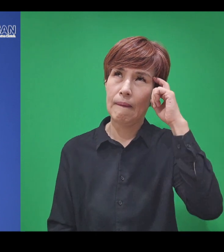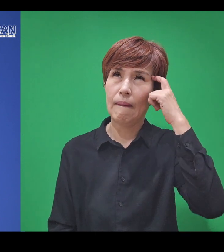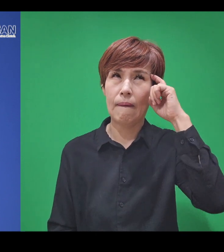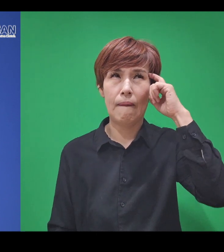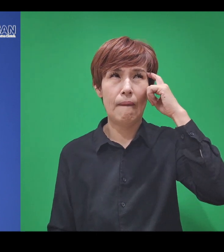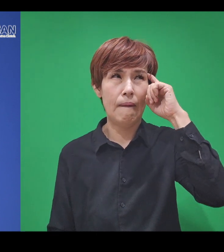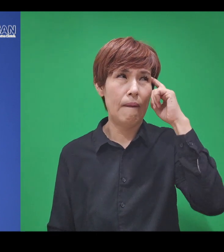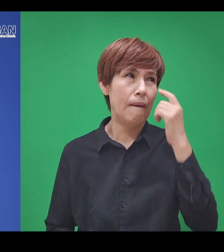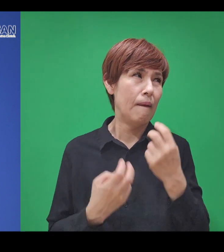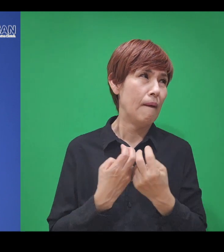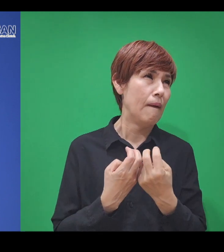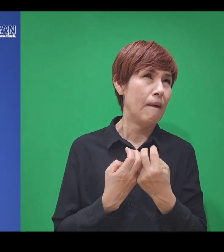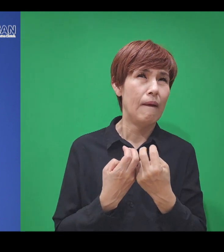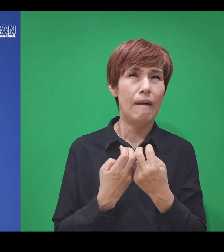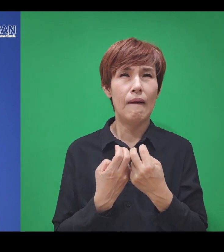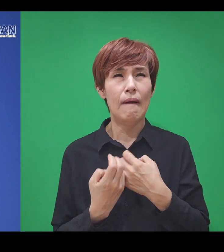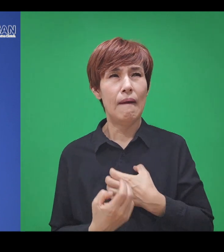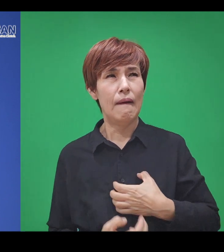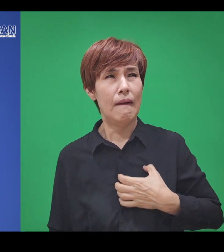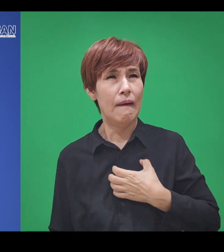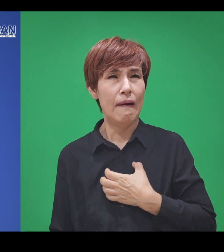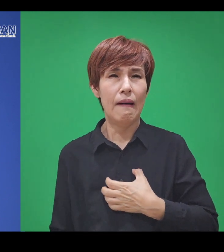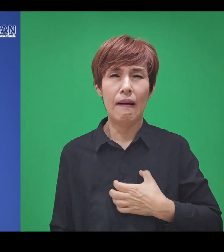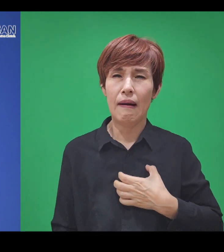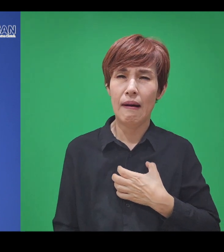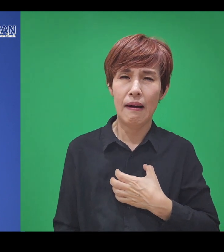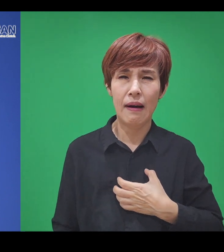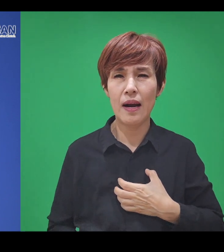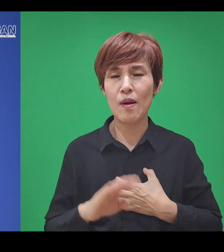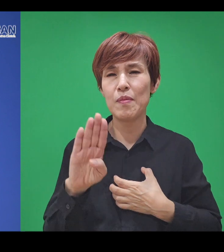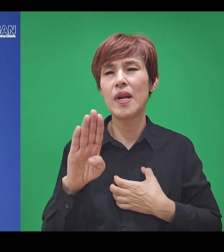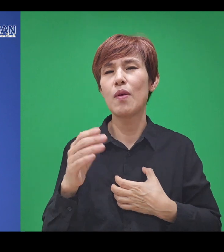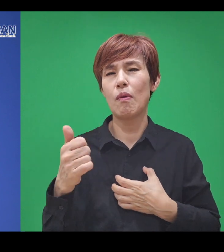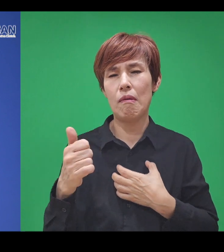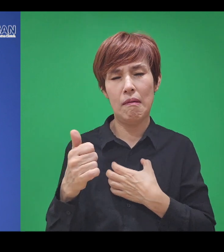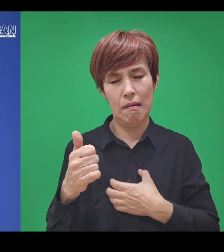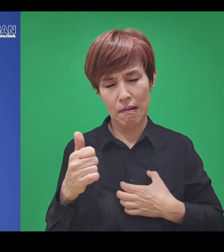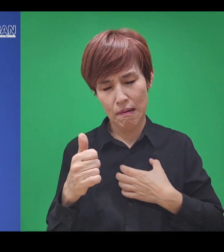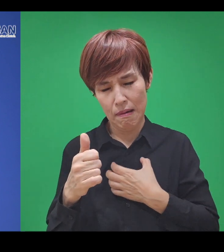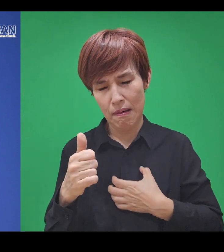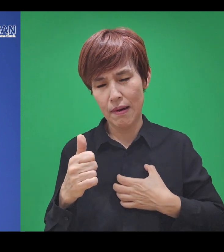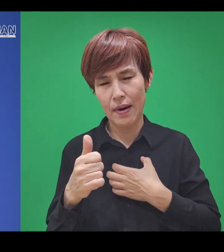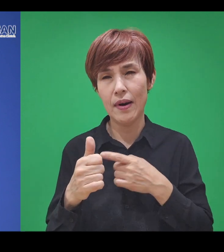이러지도 저러지도 못하는 두려움이 그의 마음에 막 찾아왔어요.